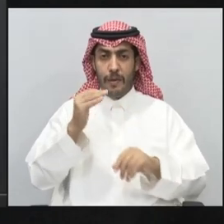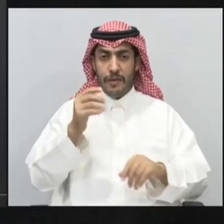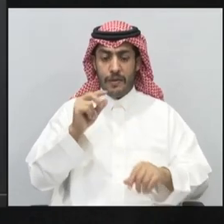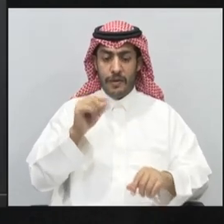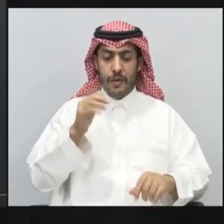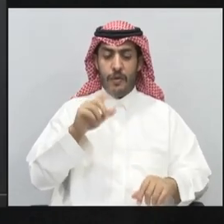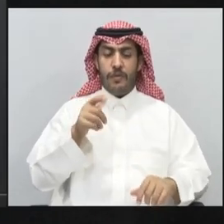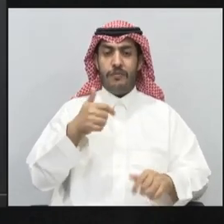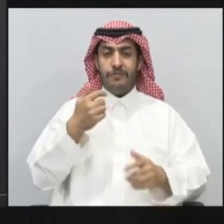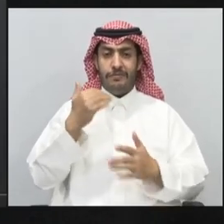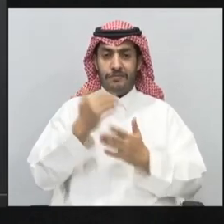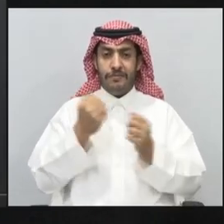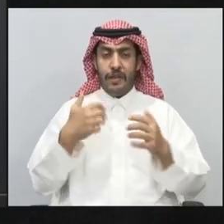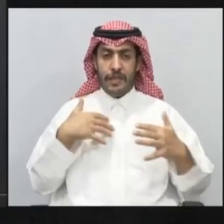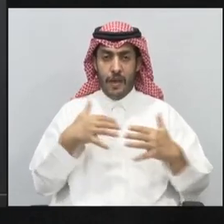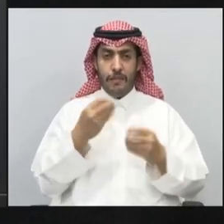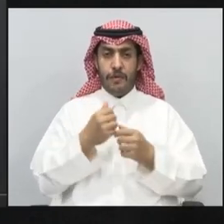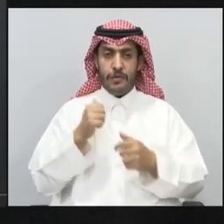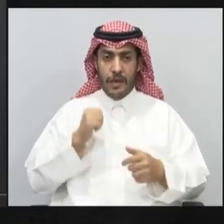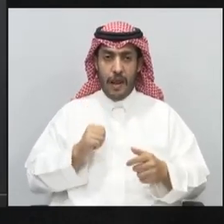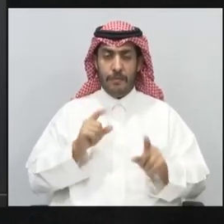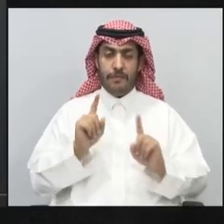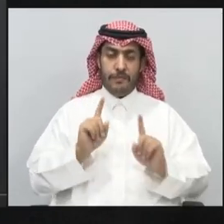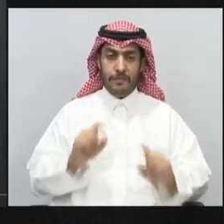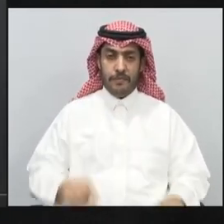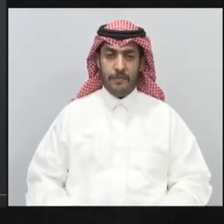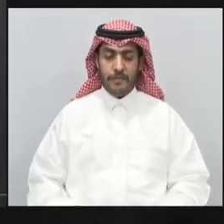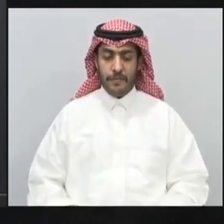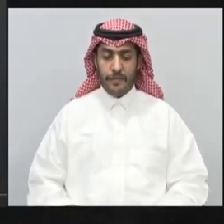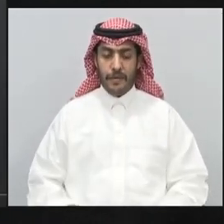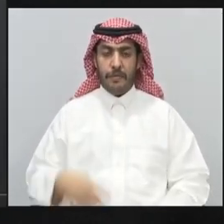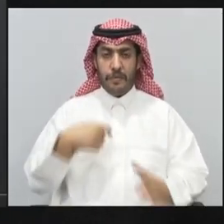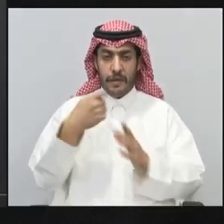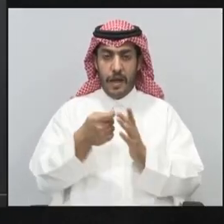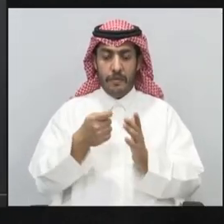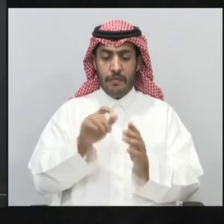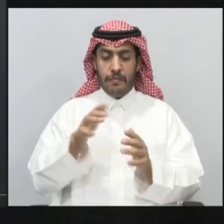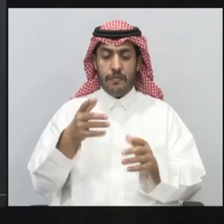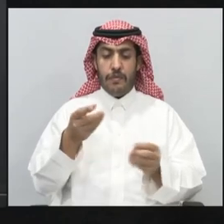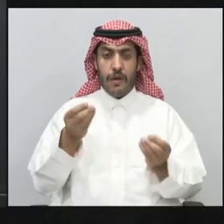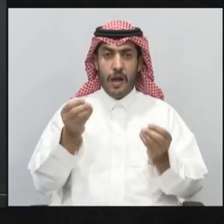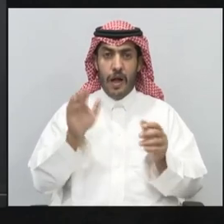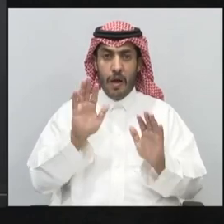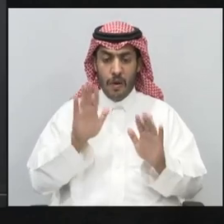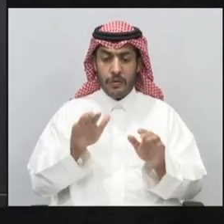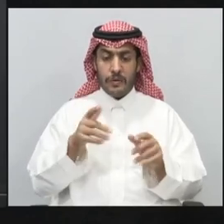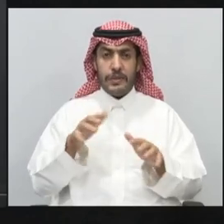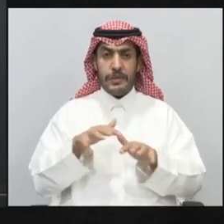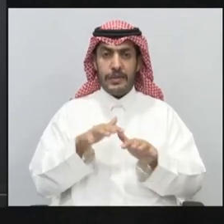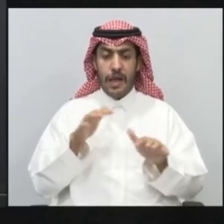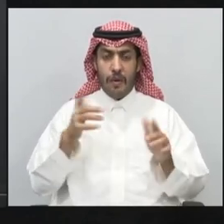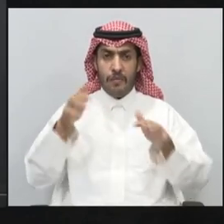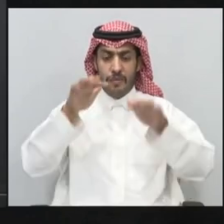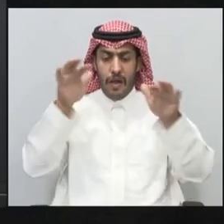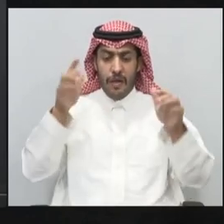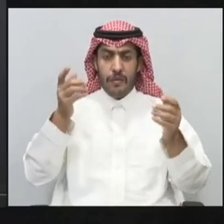ذ نب بامكانك ايضا التعاون مع زملائك بذكر ذلك وبكتابه ادى ازدحام الفضاء بالاقمار الصناعيه